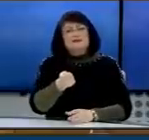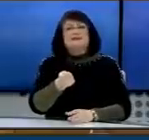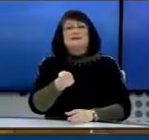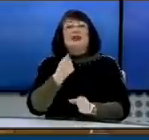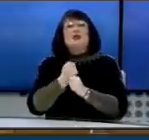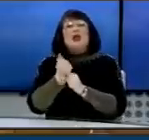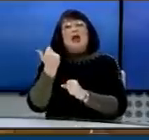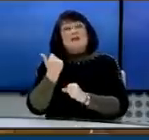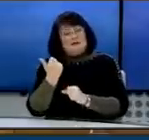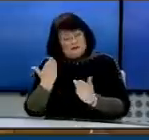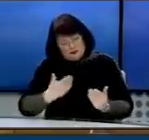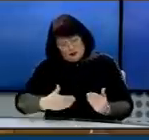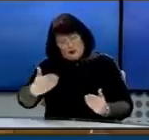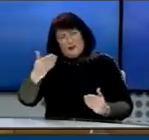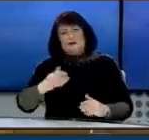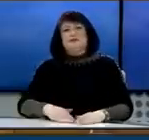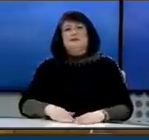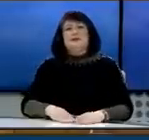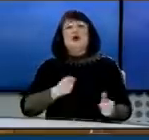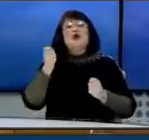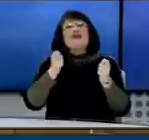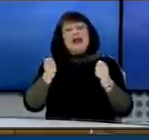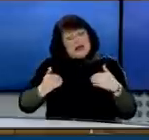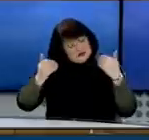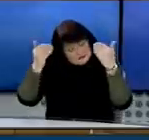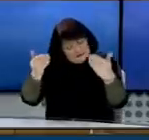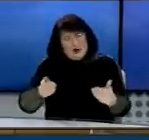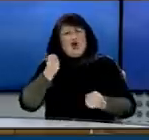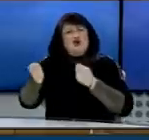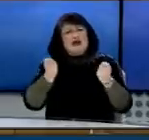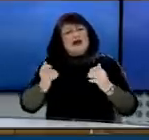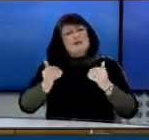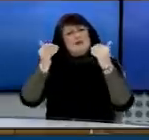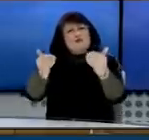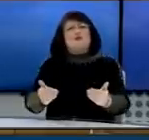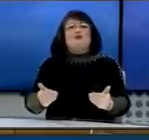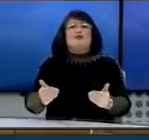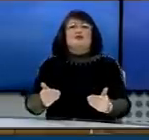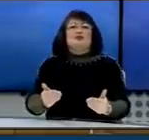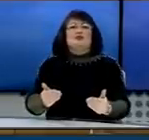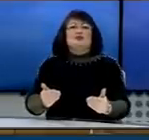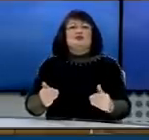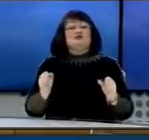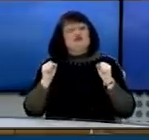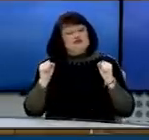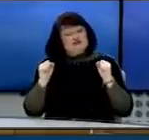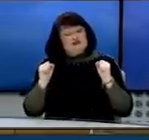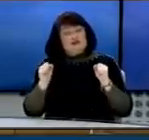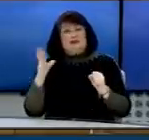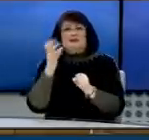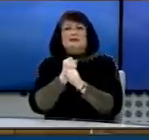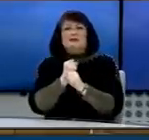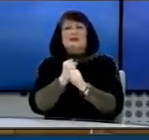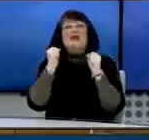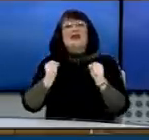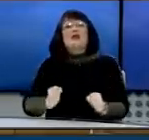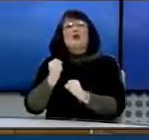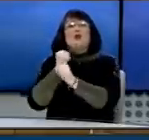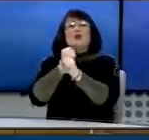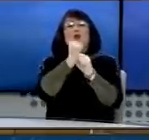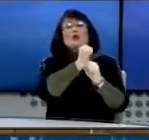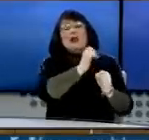δεν δούλεψαν. Ανέστειλε οφειλές. Και κυρίως κρατήσαμε ζωντανές θέσεις εργασίας